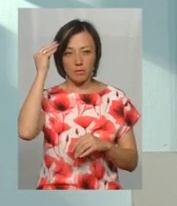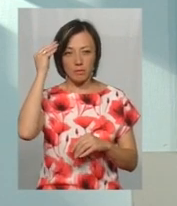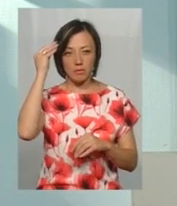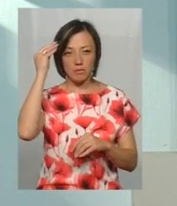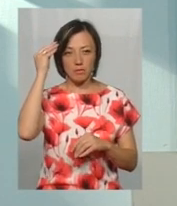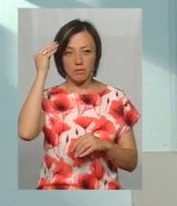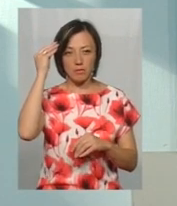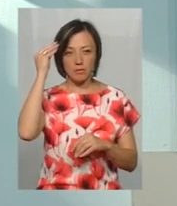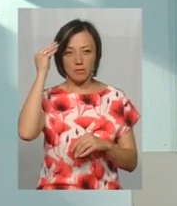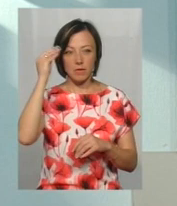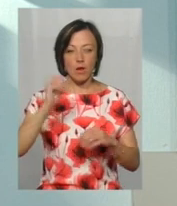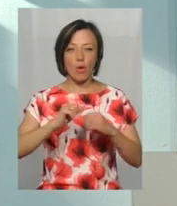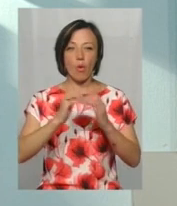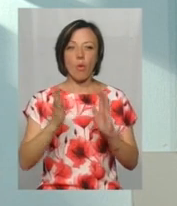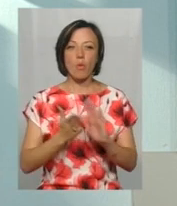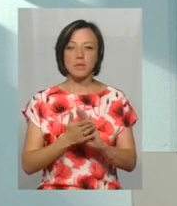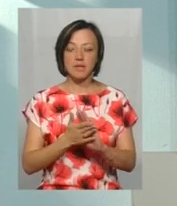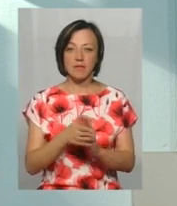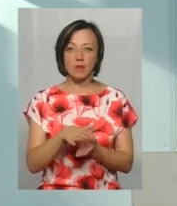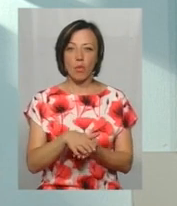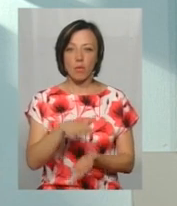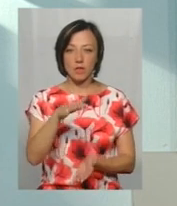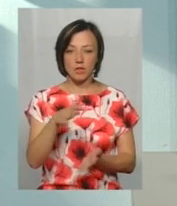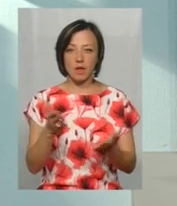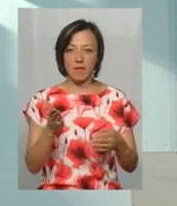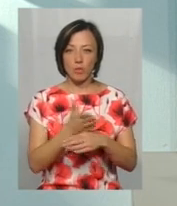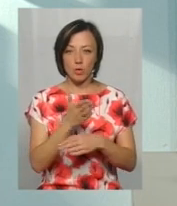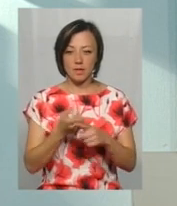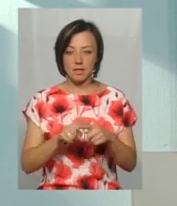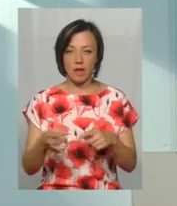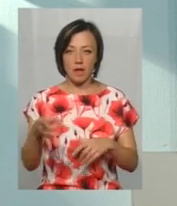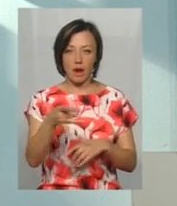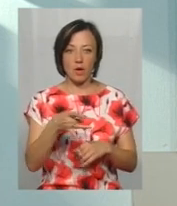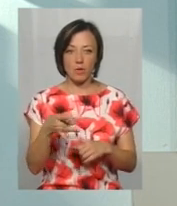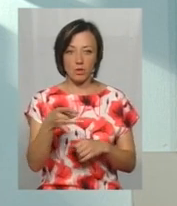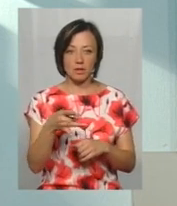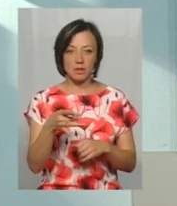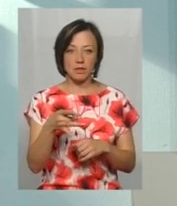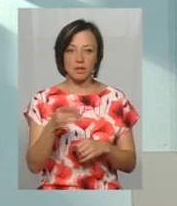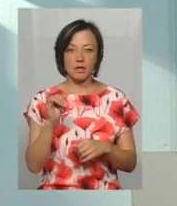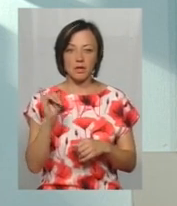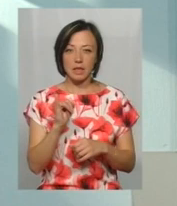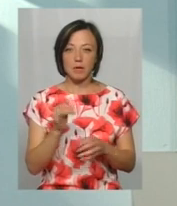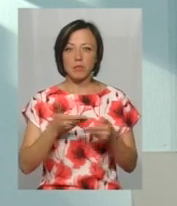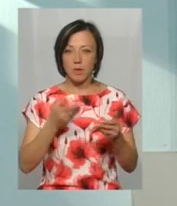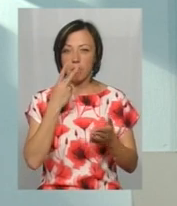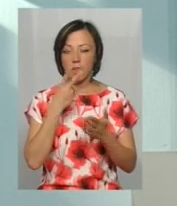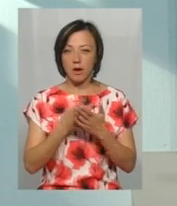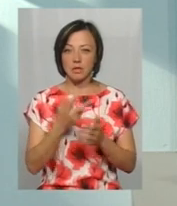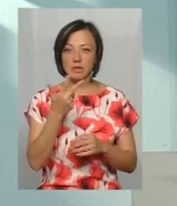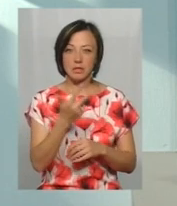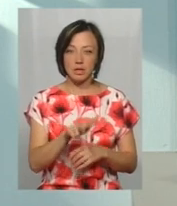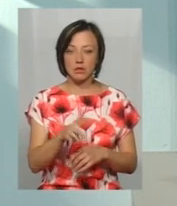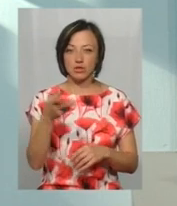обсягів накопичення, які продуктує даний район. Ось, і ми бачили, що